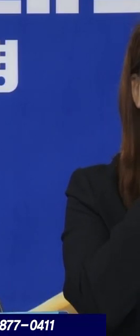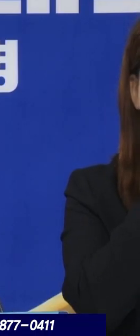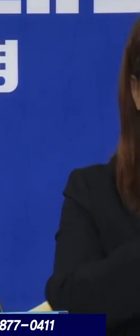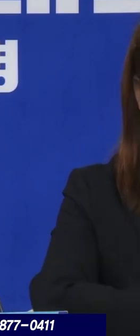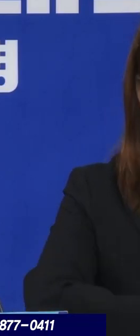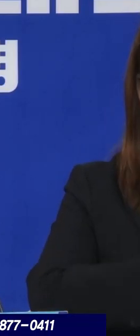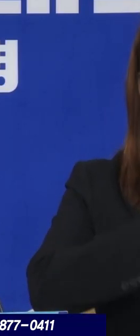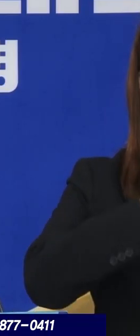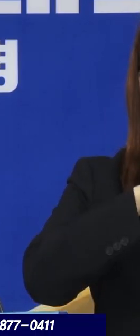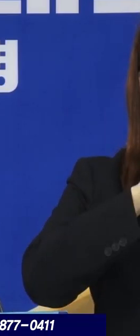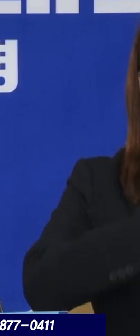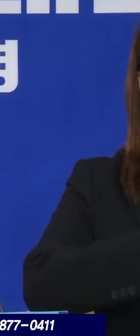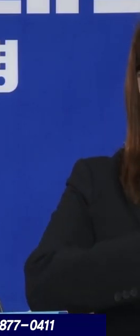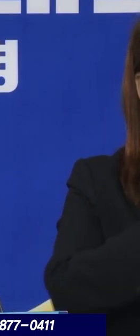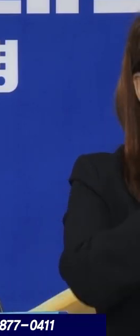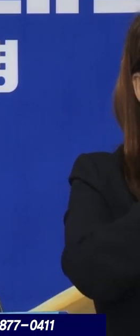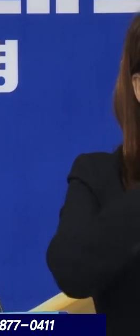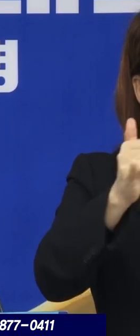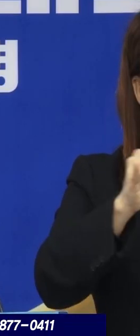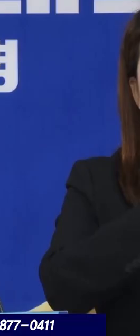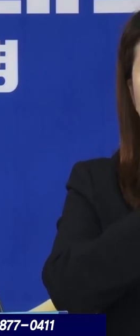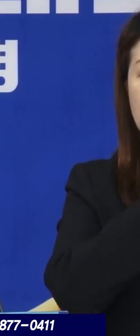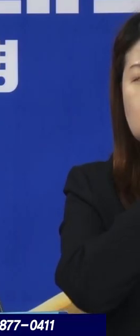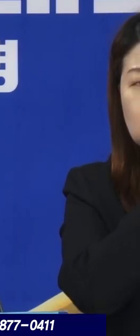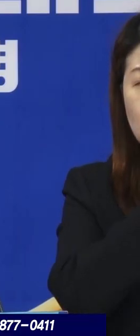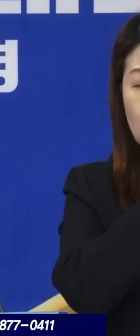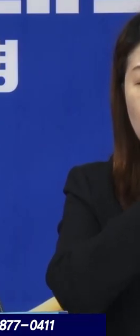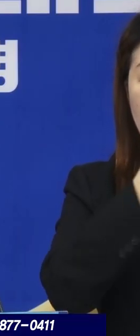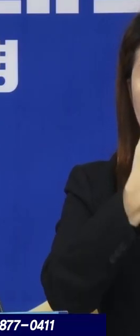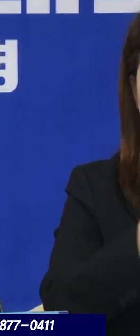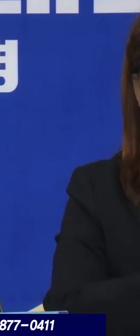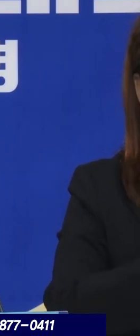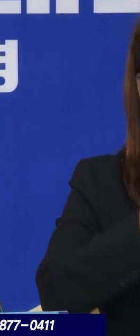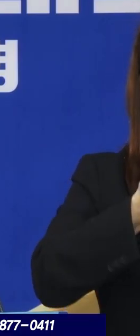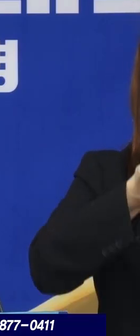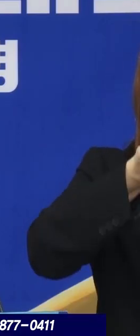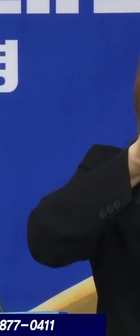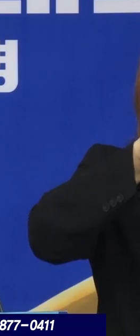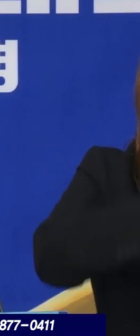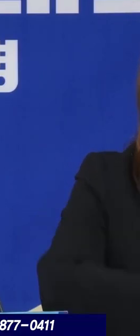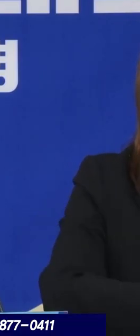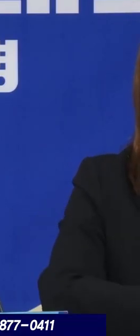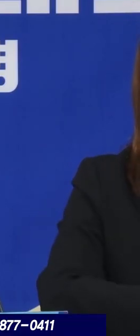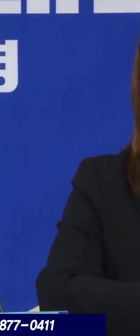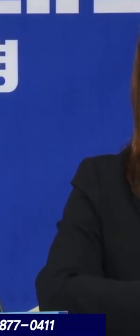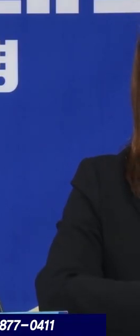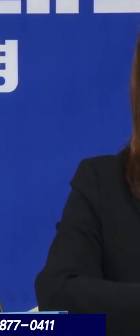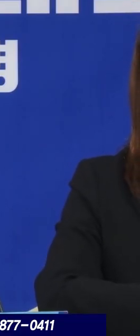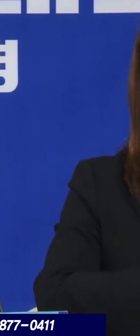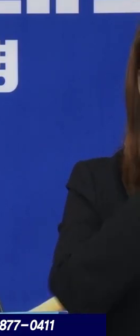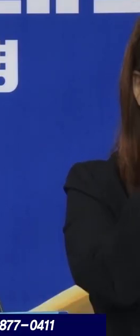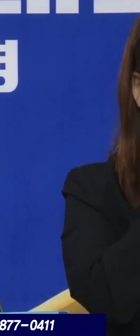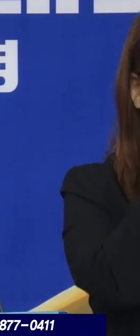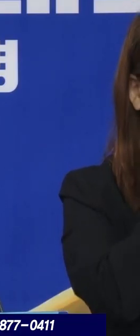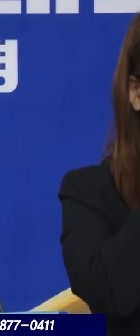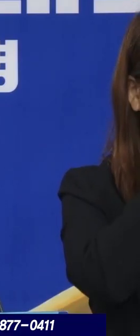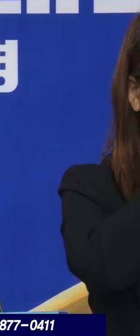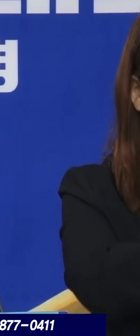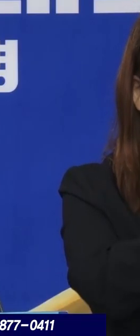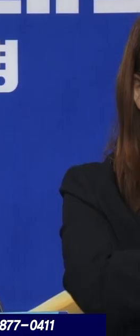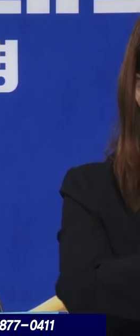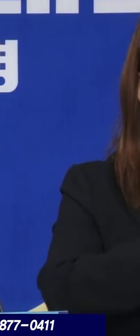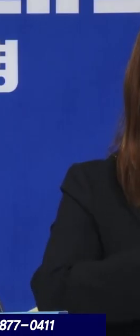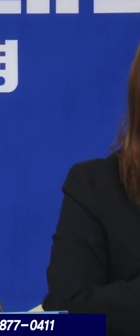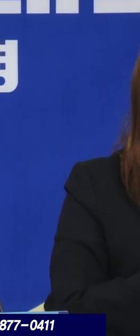대해서 많은 국민들은 의혹을 가지고 있습니다. 그러나 이것에 대해서 수사기관이